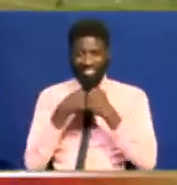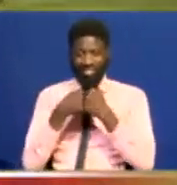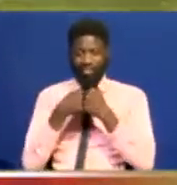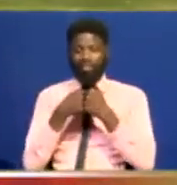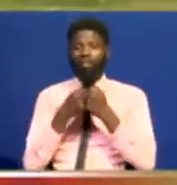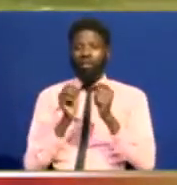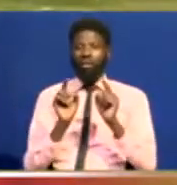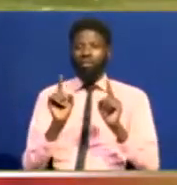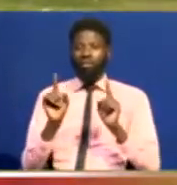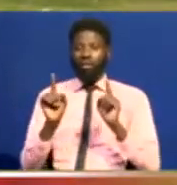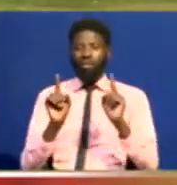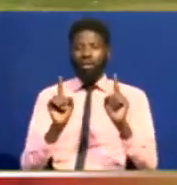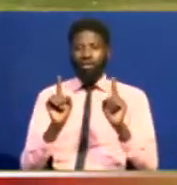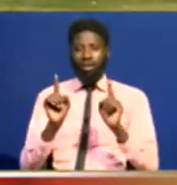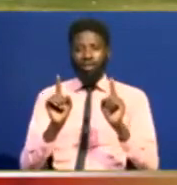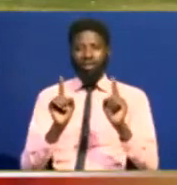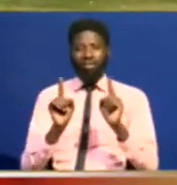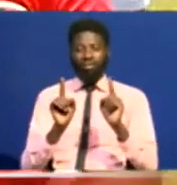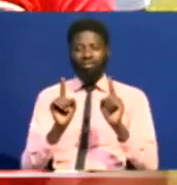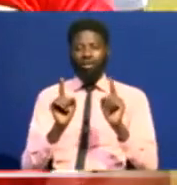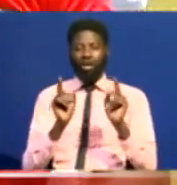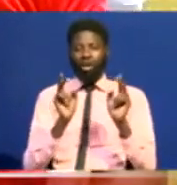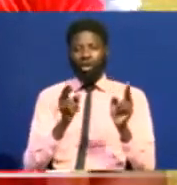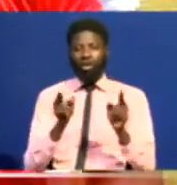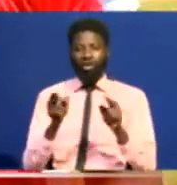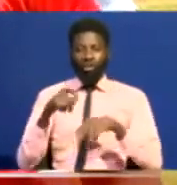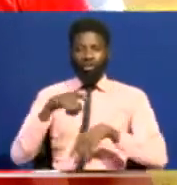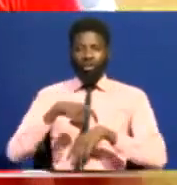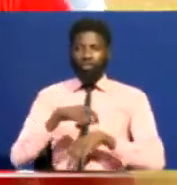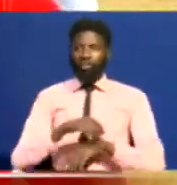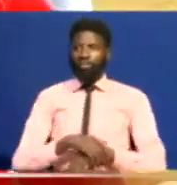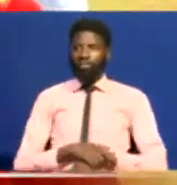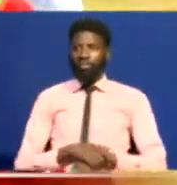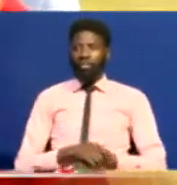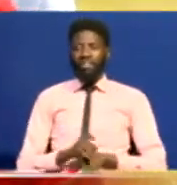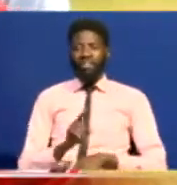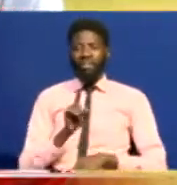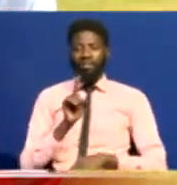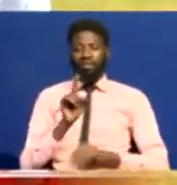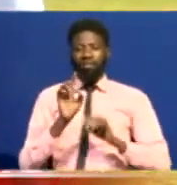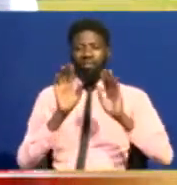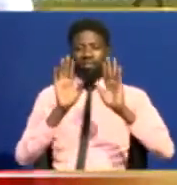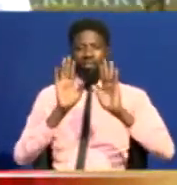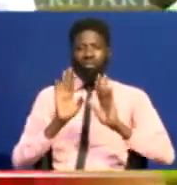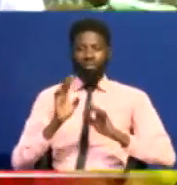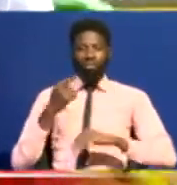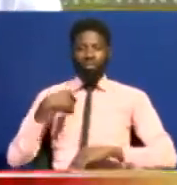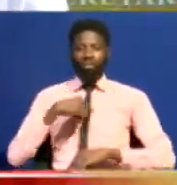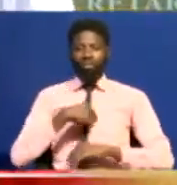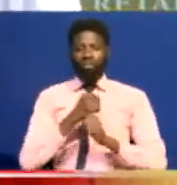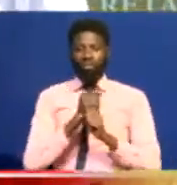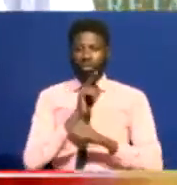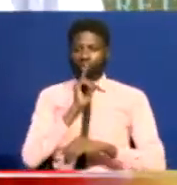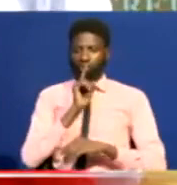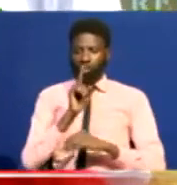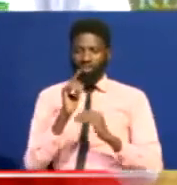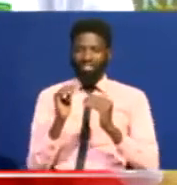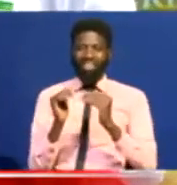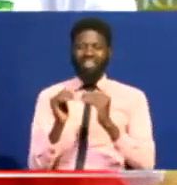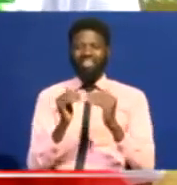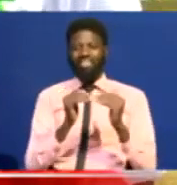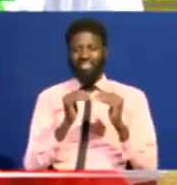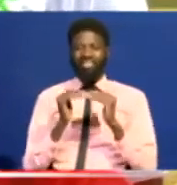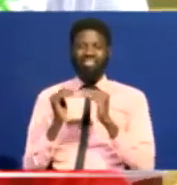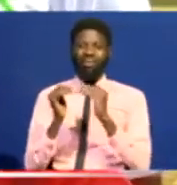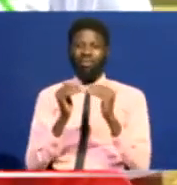moja katika muda wa kawaida. Kwanza ni muhimu zaidi tuhakikisha kwamba kuna usawa kwenye michezo, na